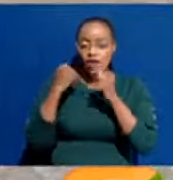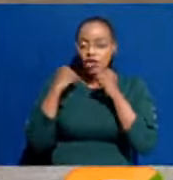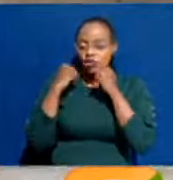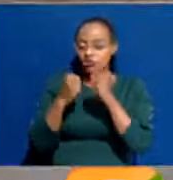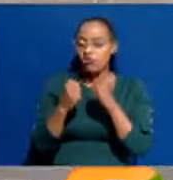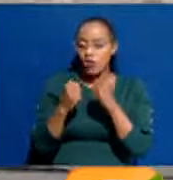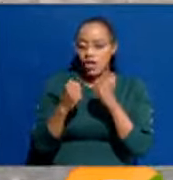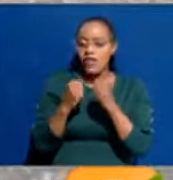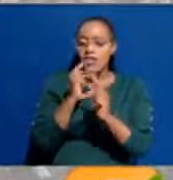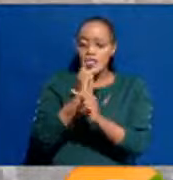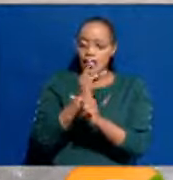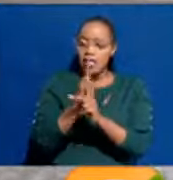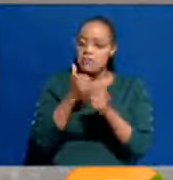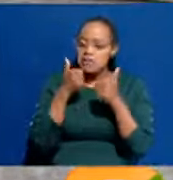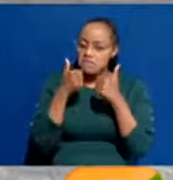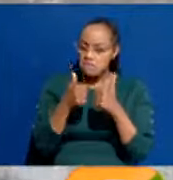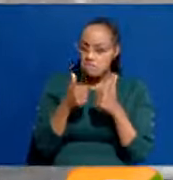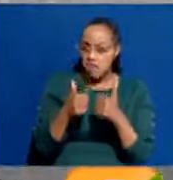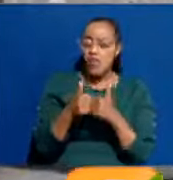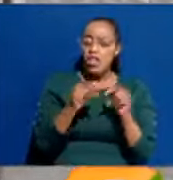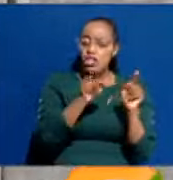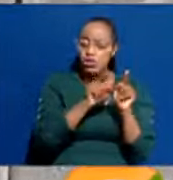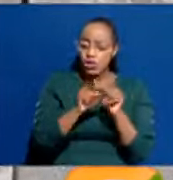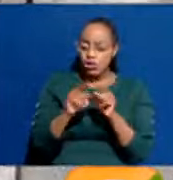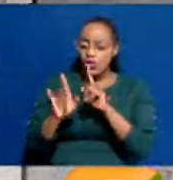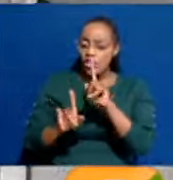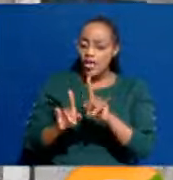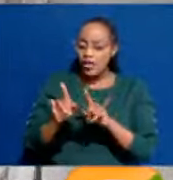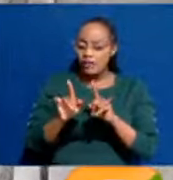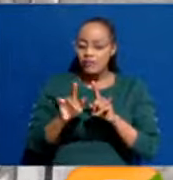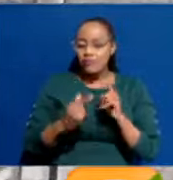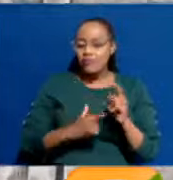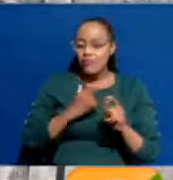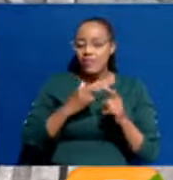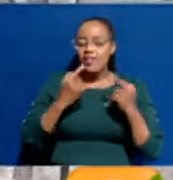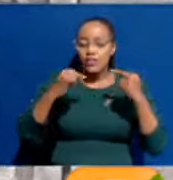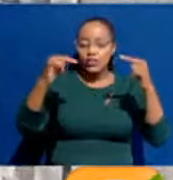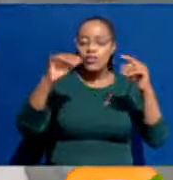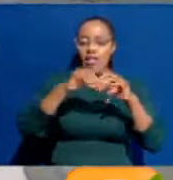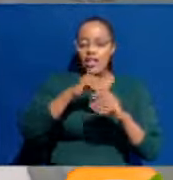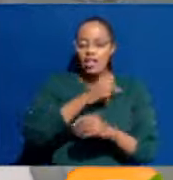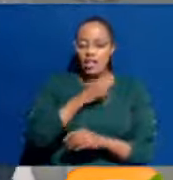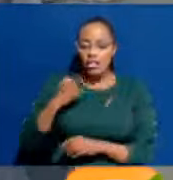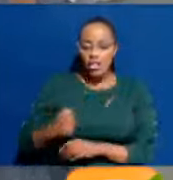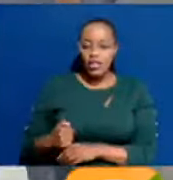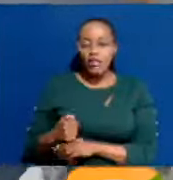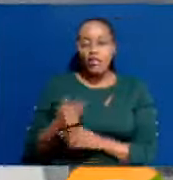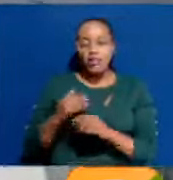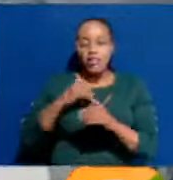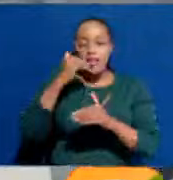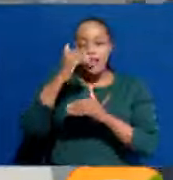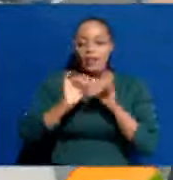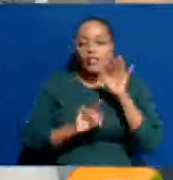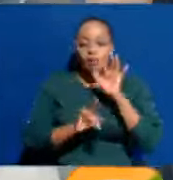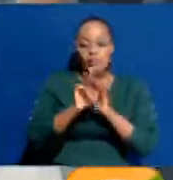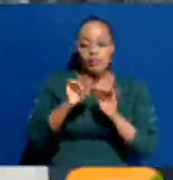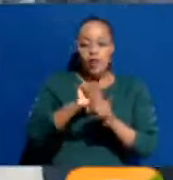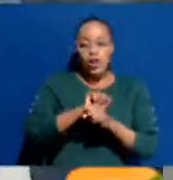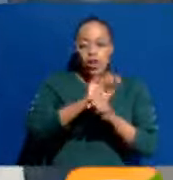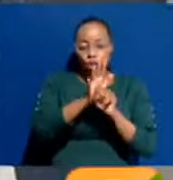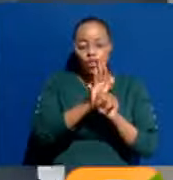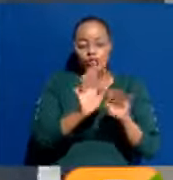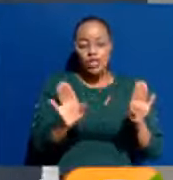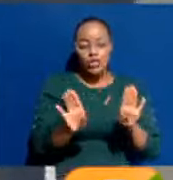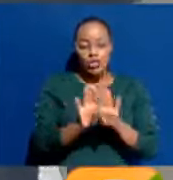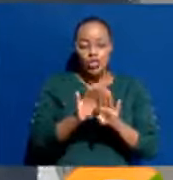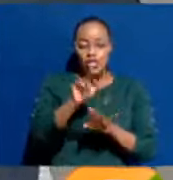imara, yamehifadhiwa vilivyo, huku utalii ukionekana kunawiri Uchina licha ya janga la COVID-19 kuzima sekta